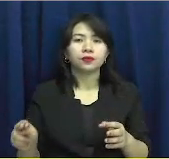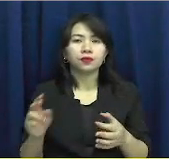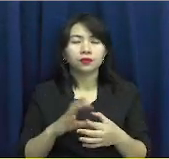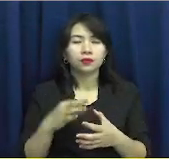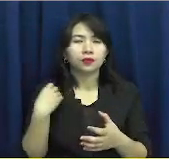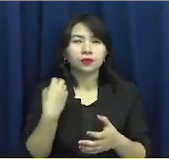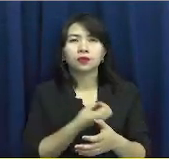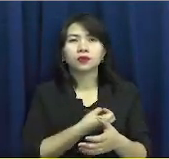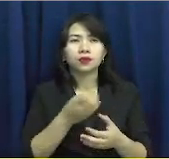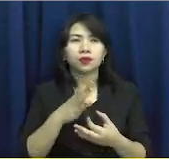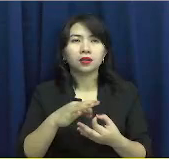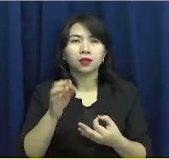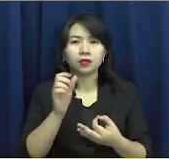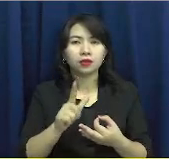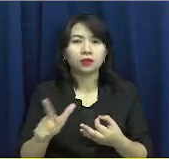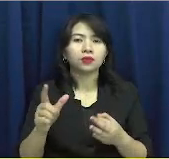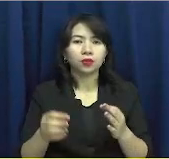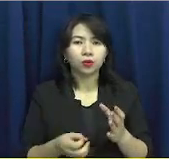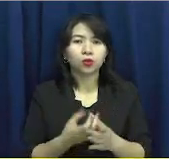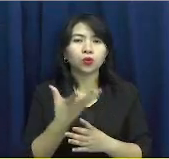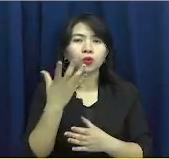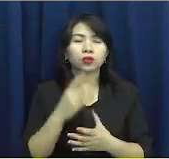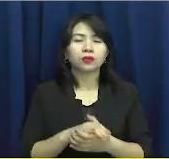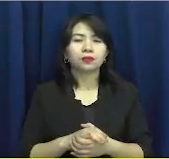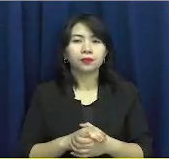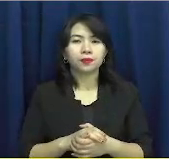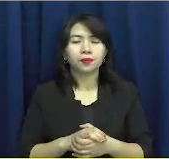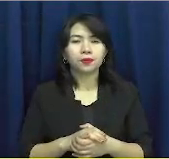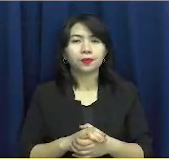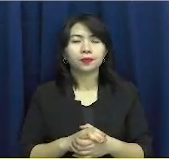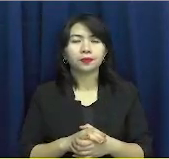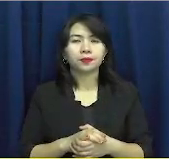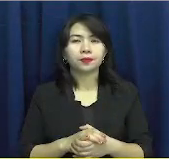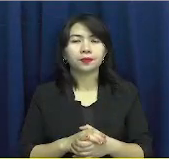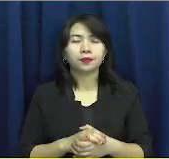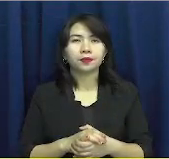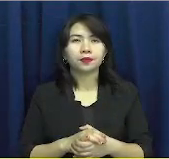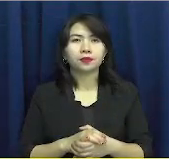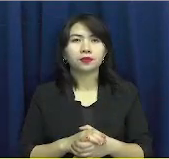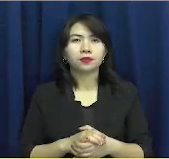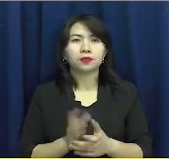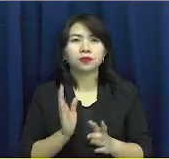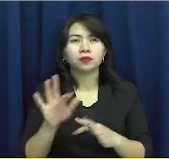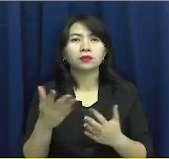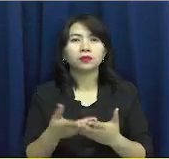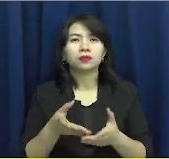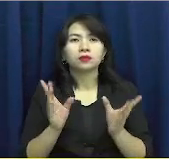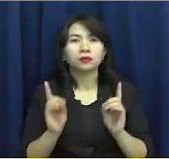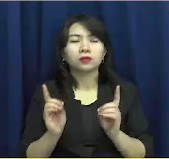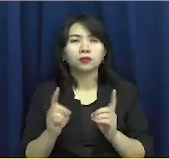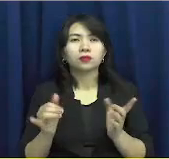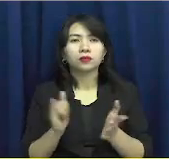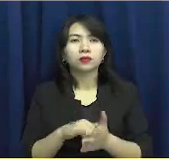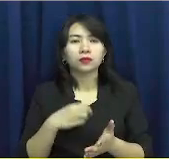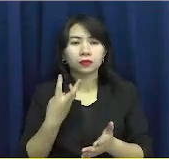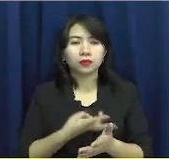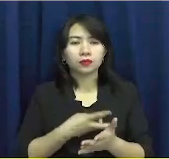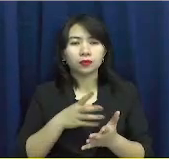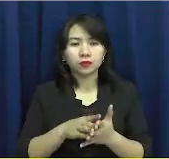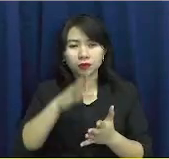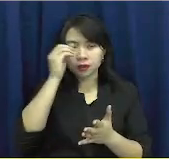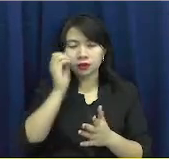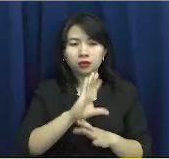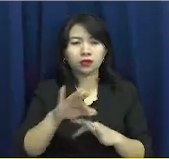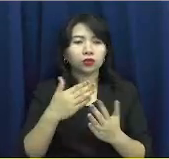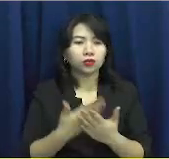growth. Yan yung ating supplement para sa spiritual growth. You see, yung mga doctrines po na yan, yan yung foundation na kailangan po